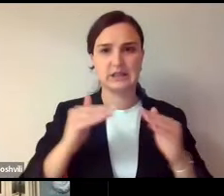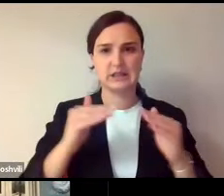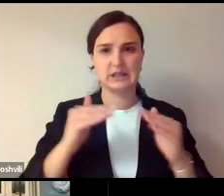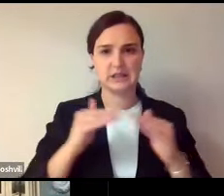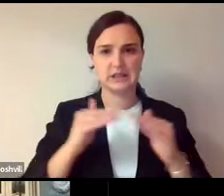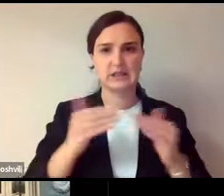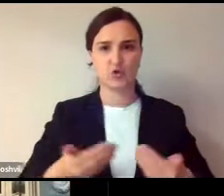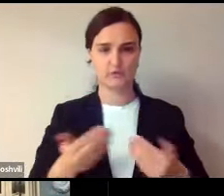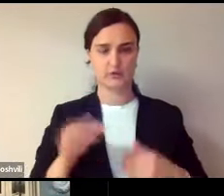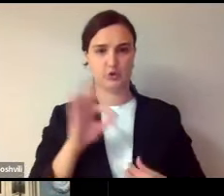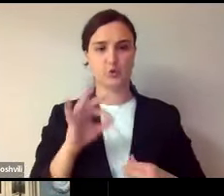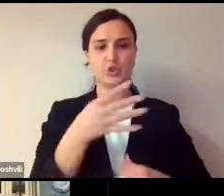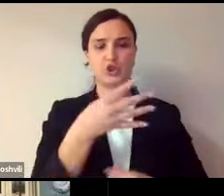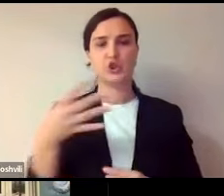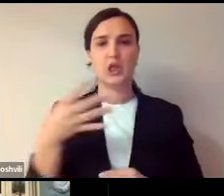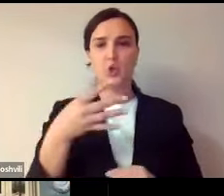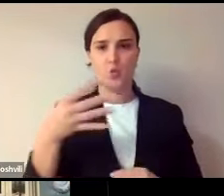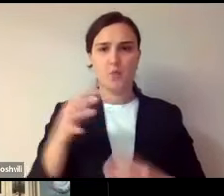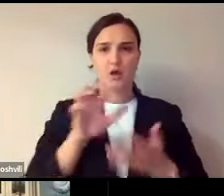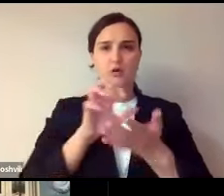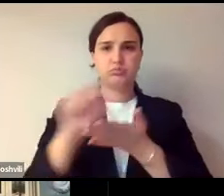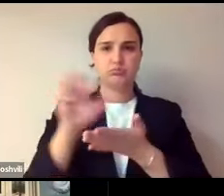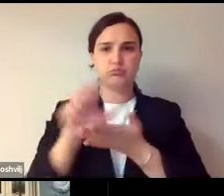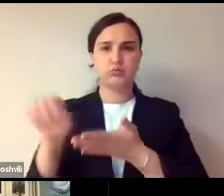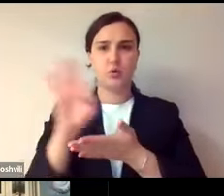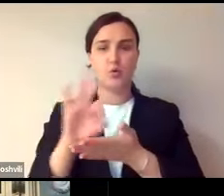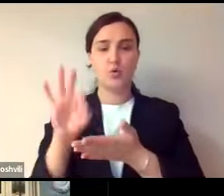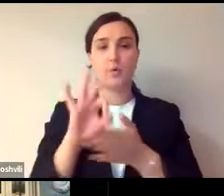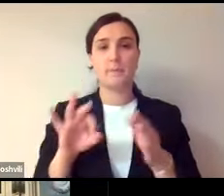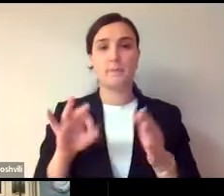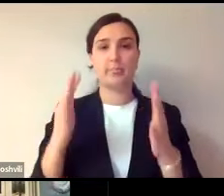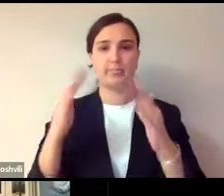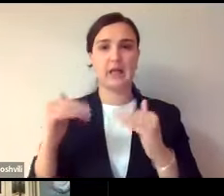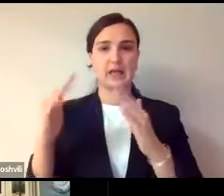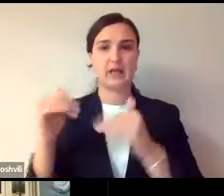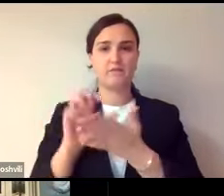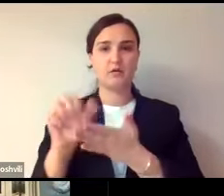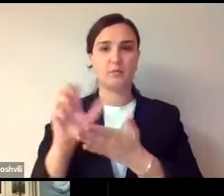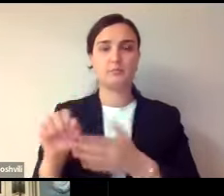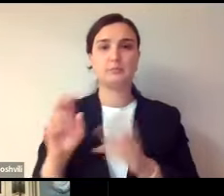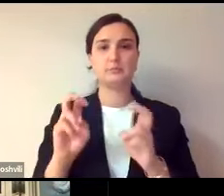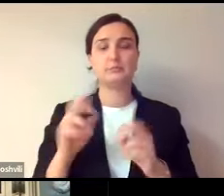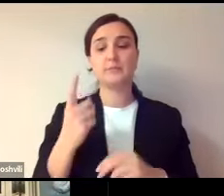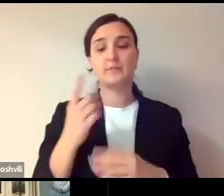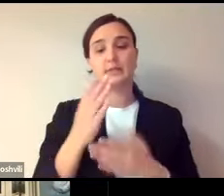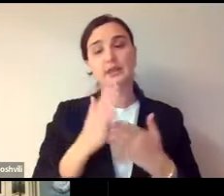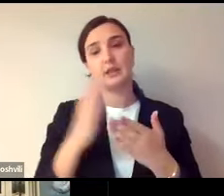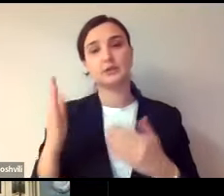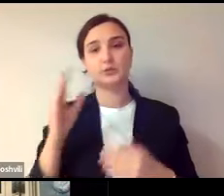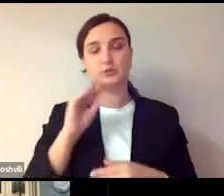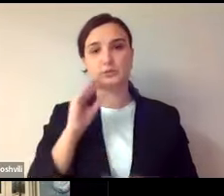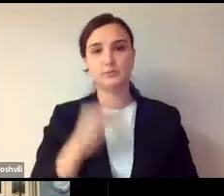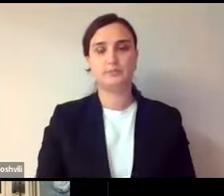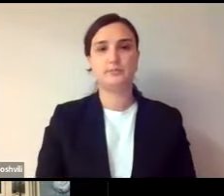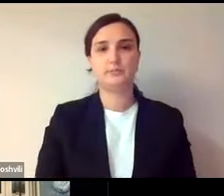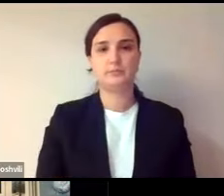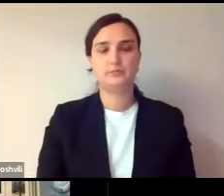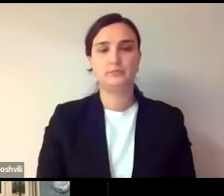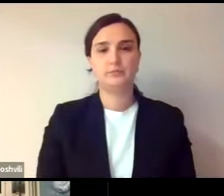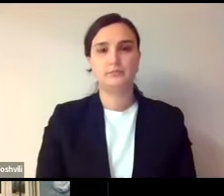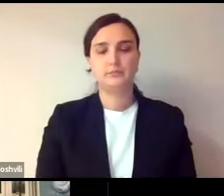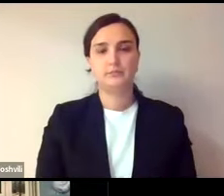საცხოვრისის შენობების დემონტაჟის პროცესს რო გავხსენოთ. განსაკუთრებით ერთი ნაწილი, როდესაც ეხებოდა